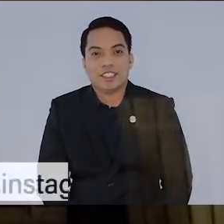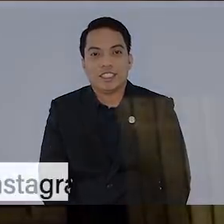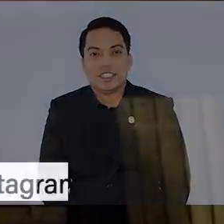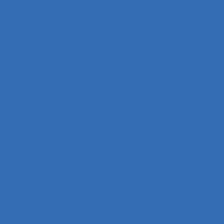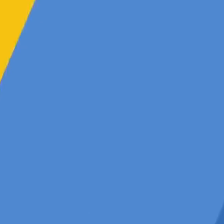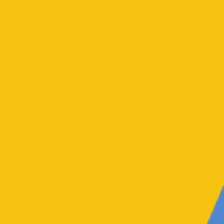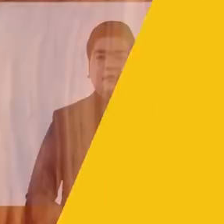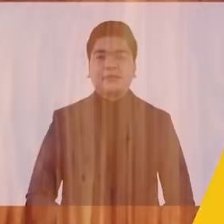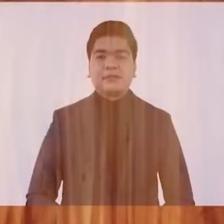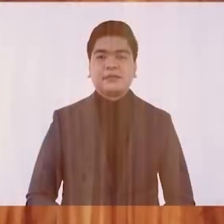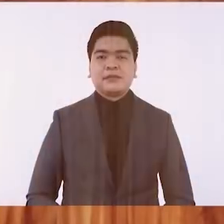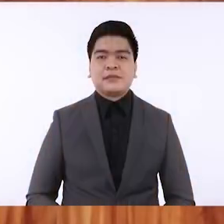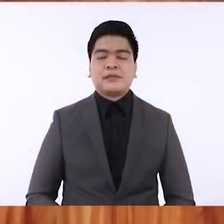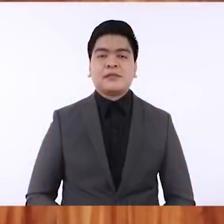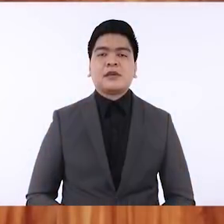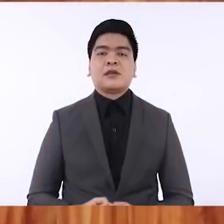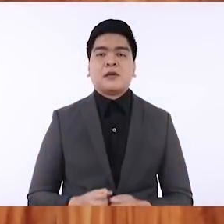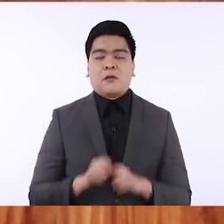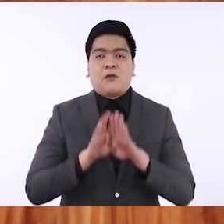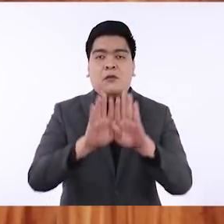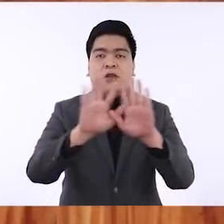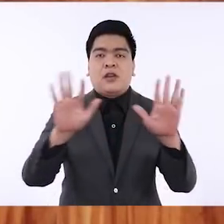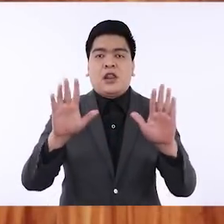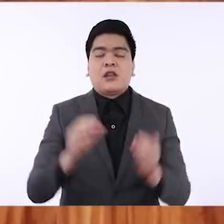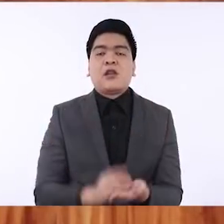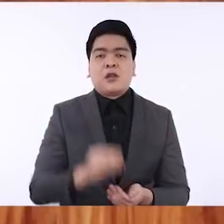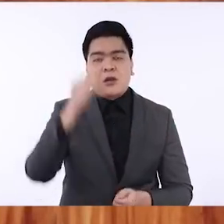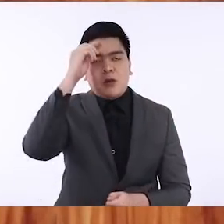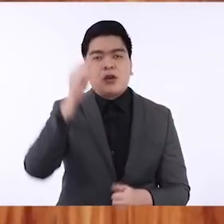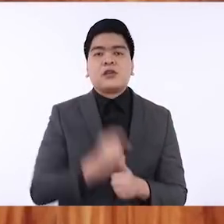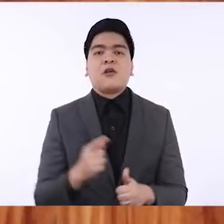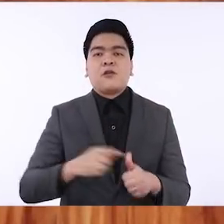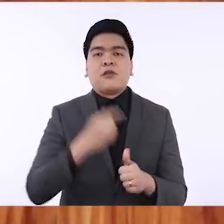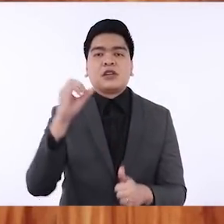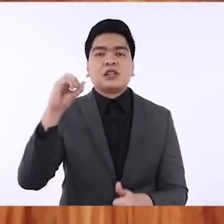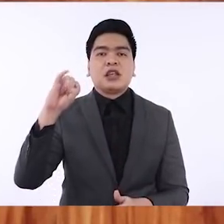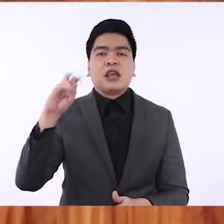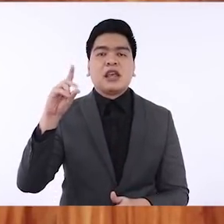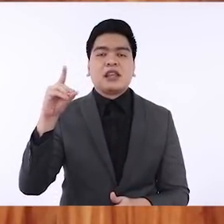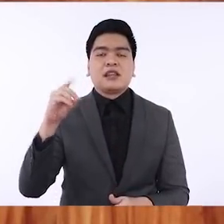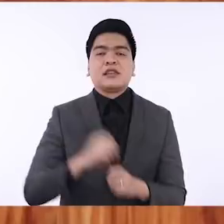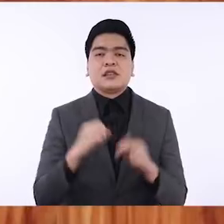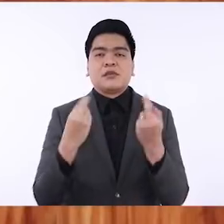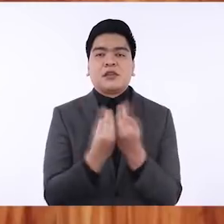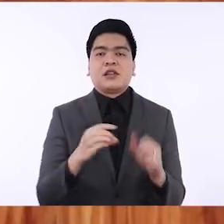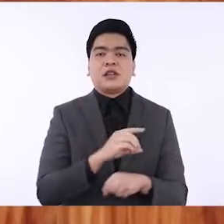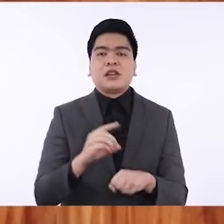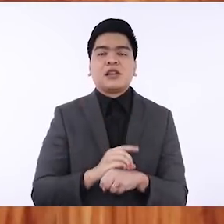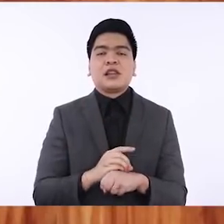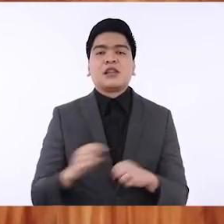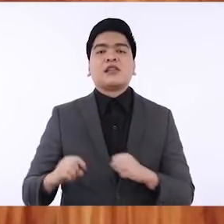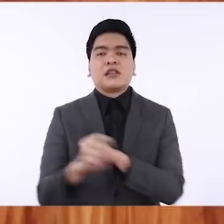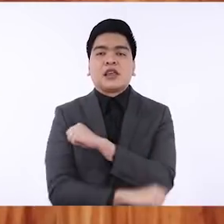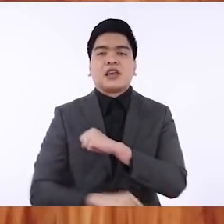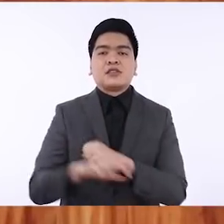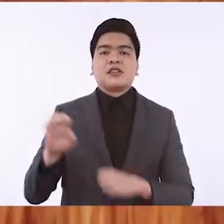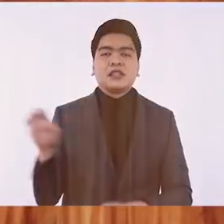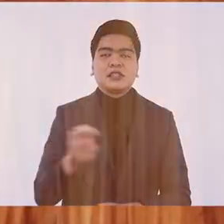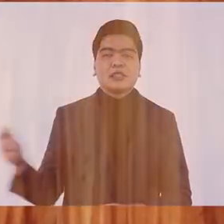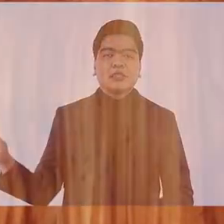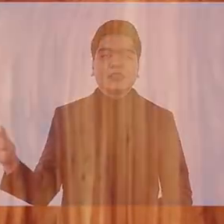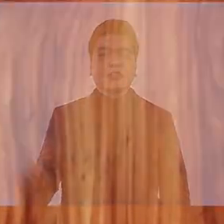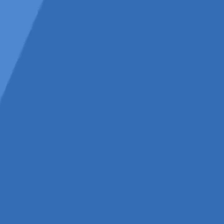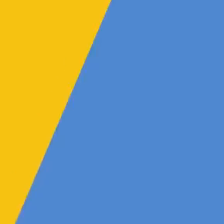Network. Some frontliners learned the basics of applying first aid in a seminar in the district of